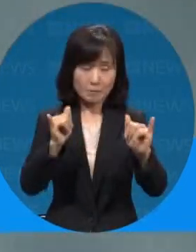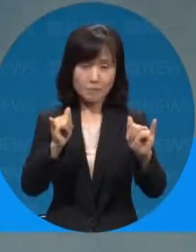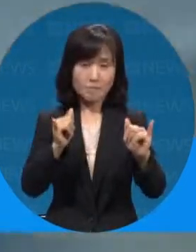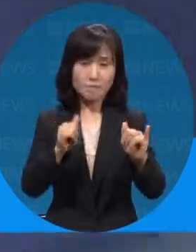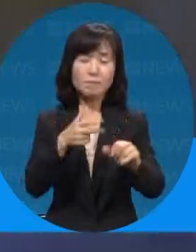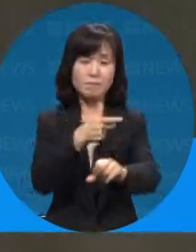투여됩니다